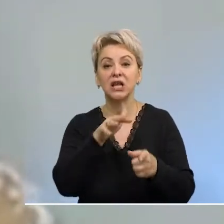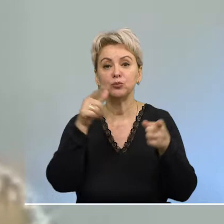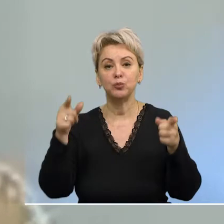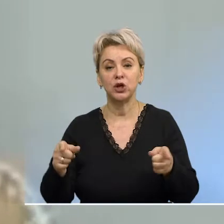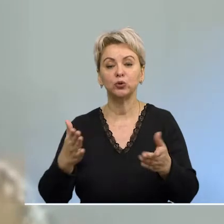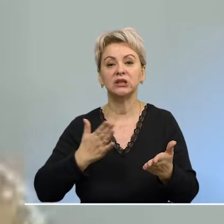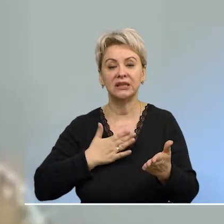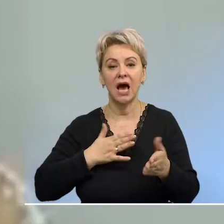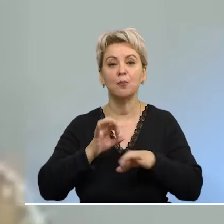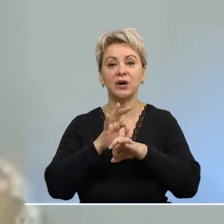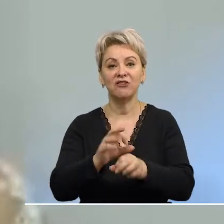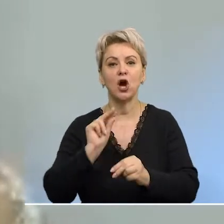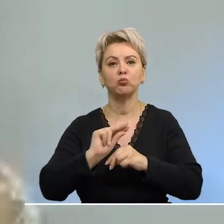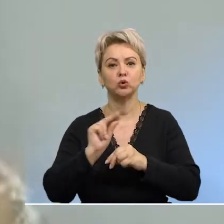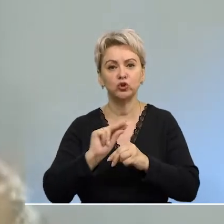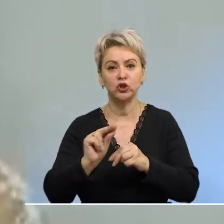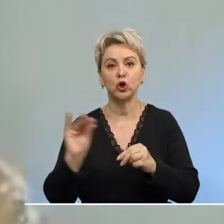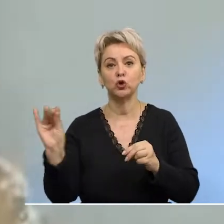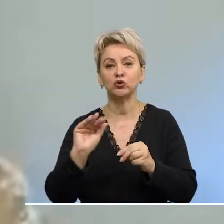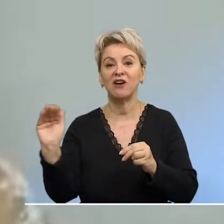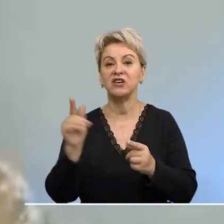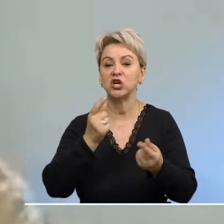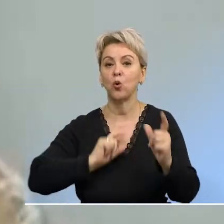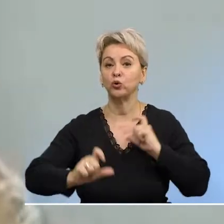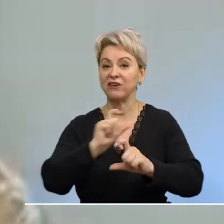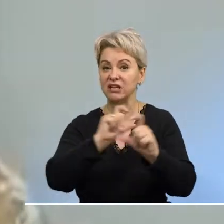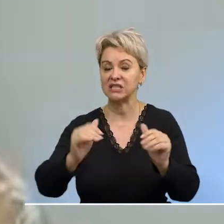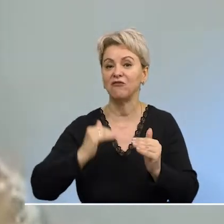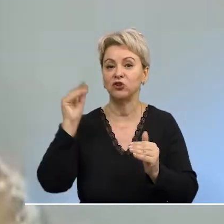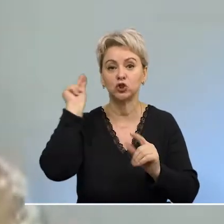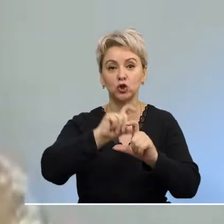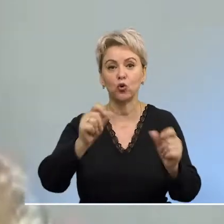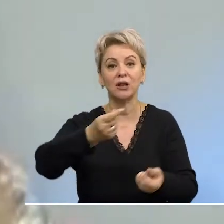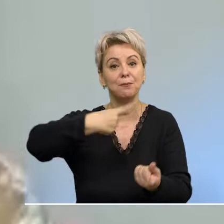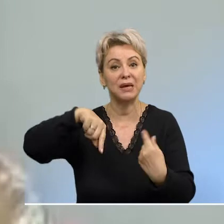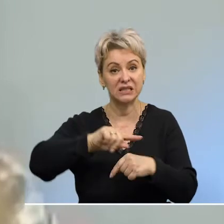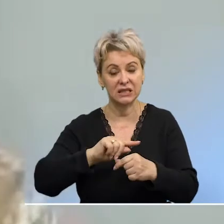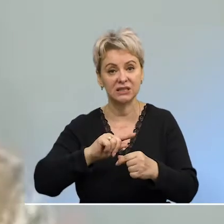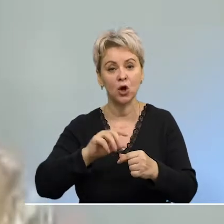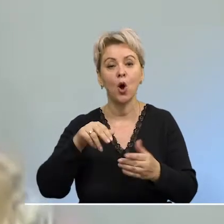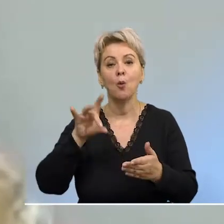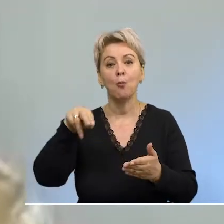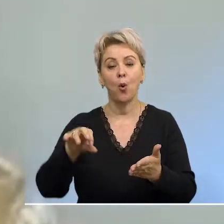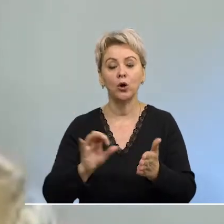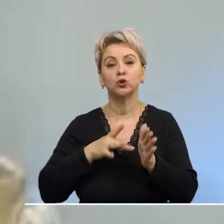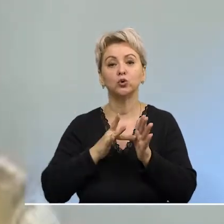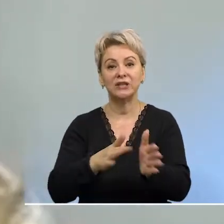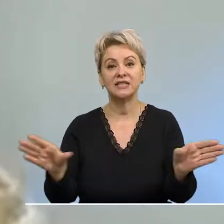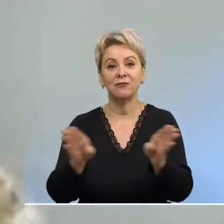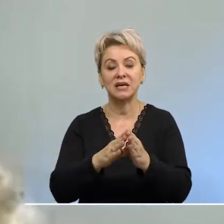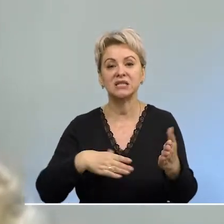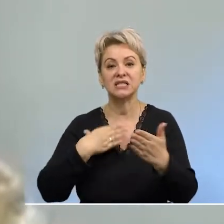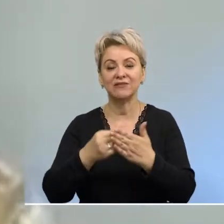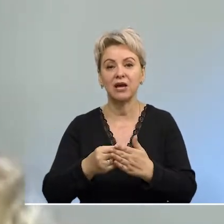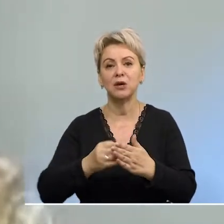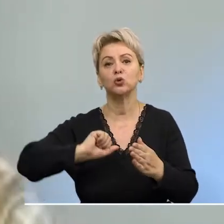же период я проходила обучение в Южном федеральном университете Высшей школы бизнеса по туризму. Вместе